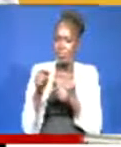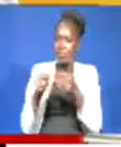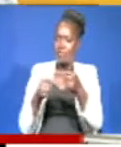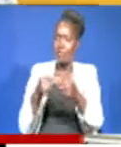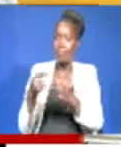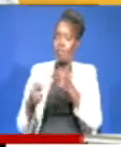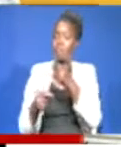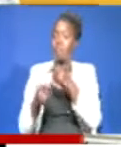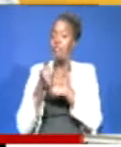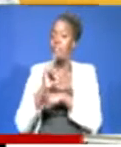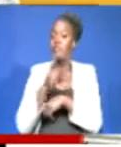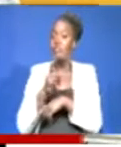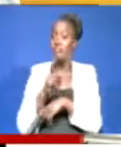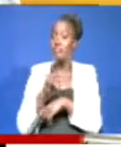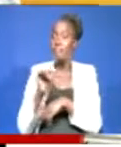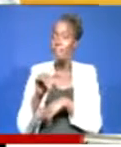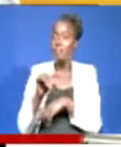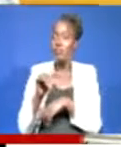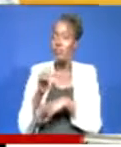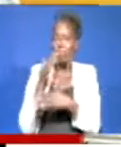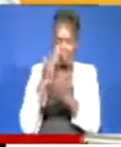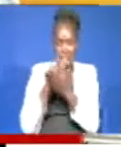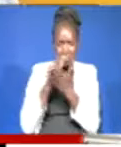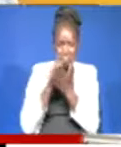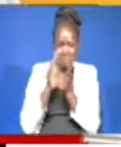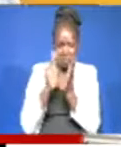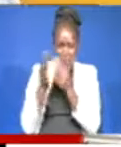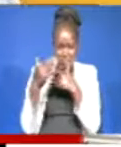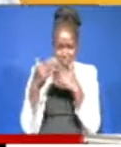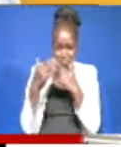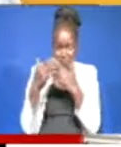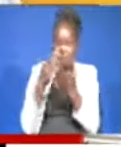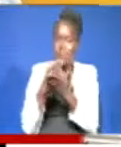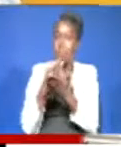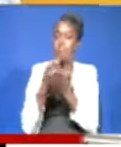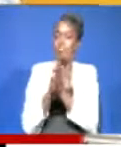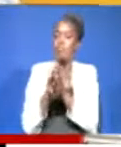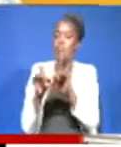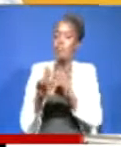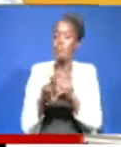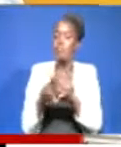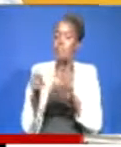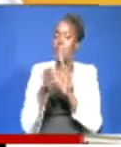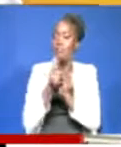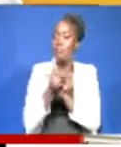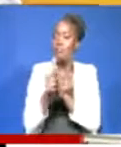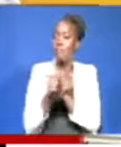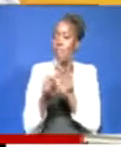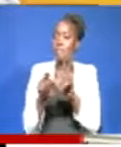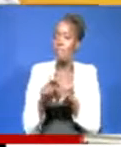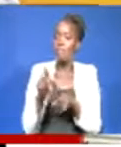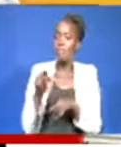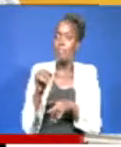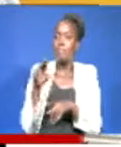tahadhari ambazo ziko karibu na kamili. Vile vile kuna wataalamu wengine kama vile FuseNet na